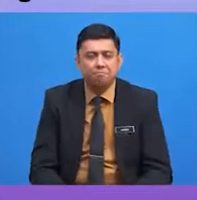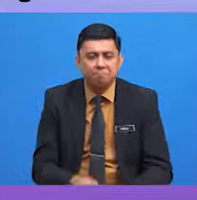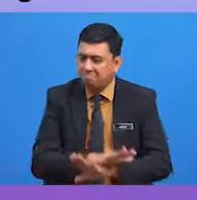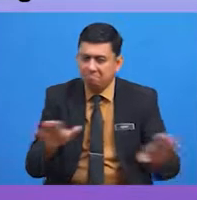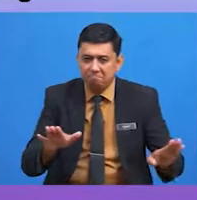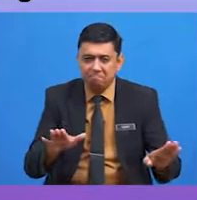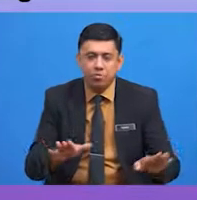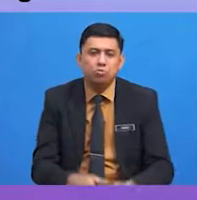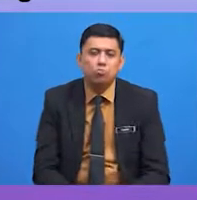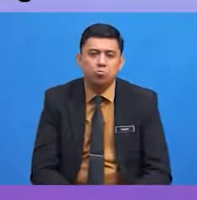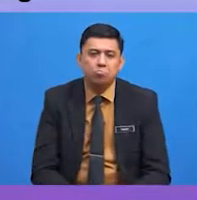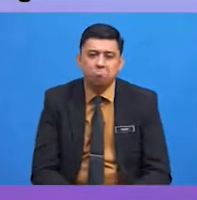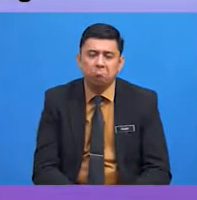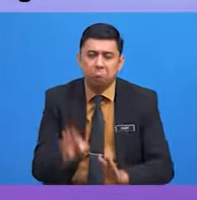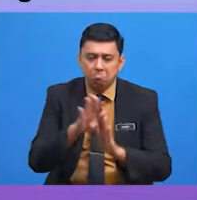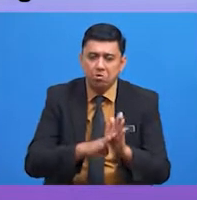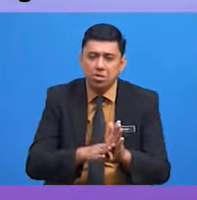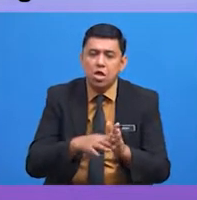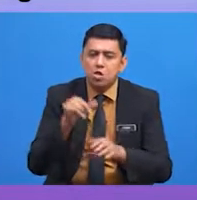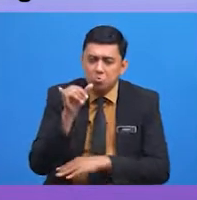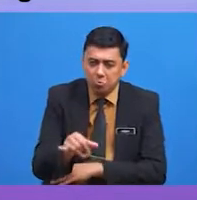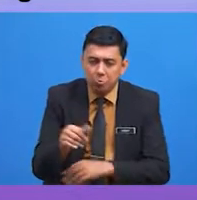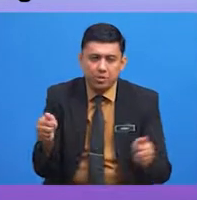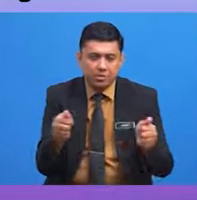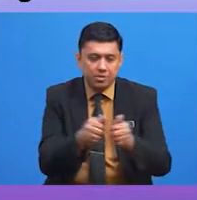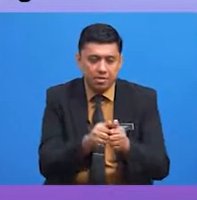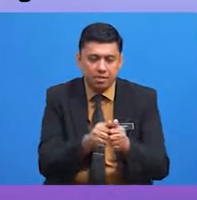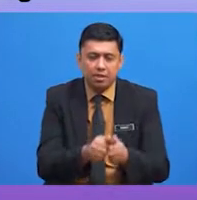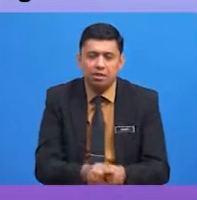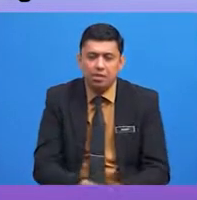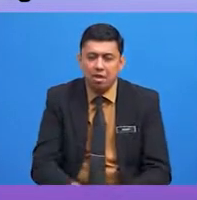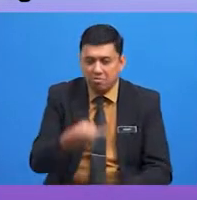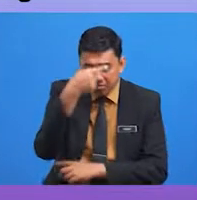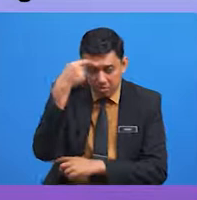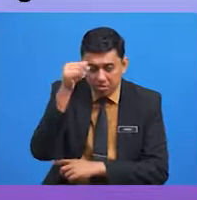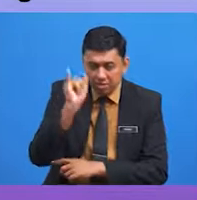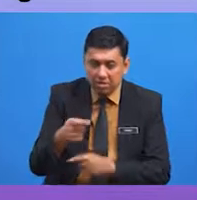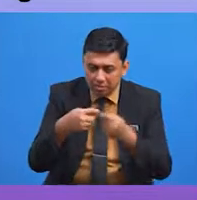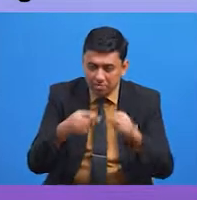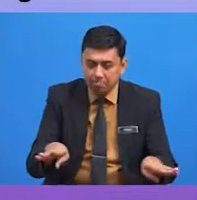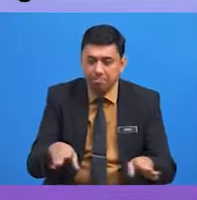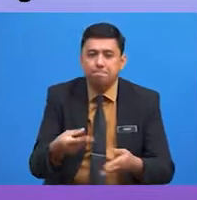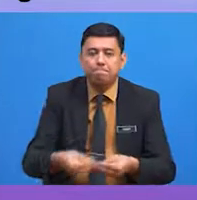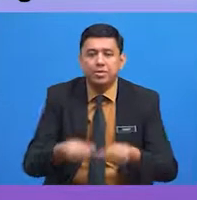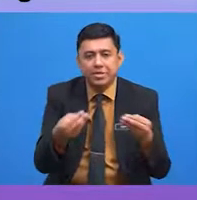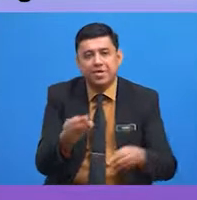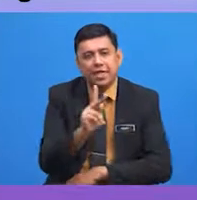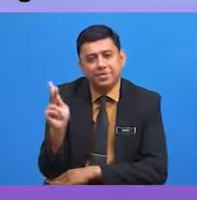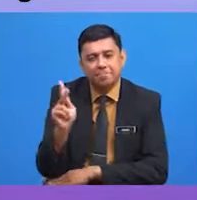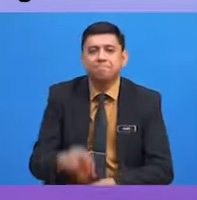tidak bersetuju dengan alasan yang telah diberikan.